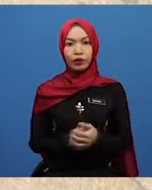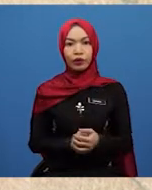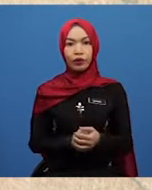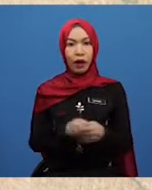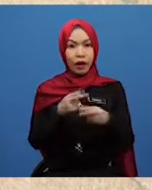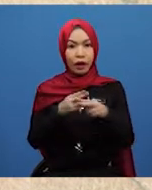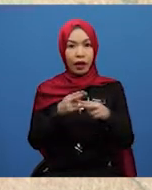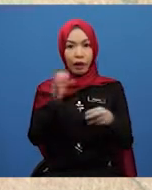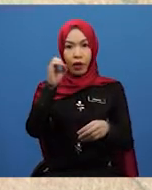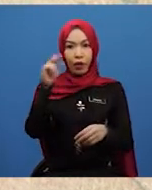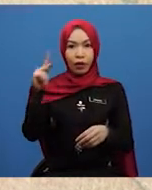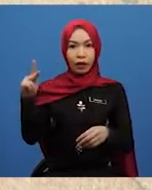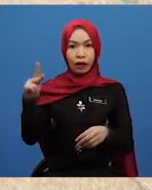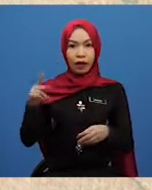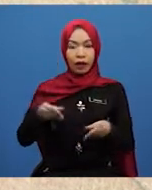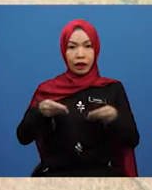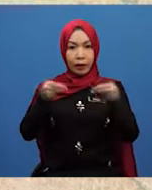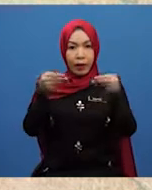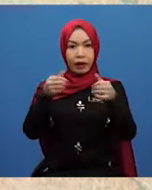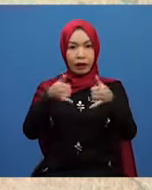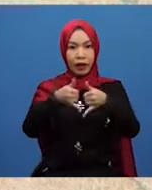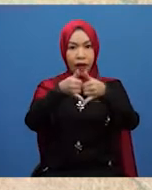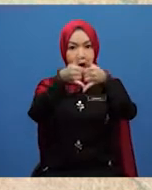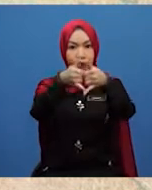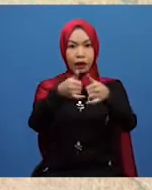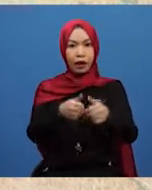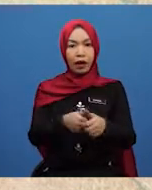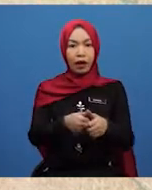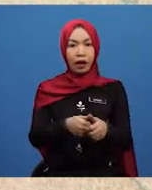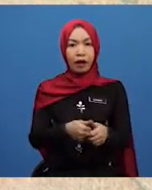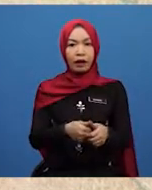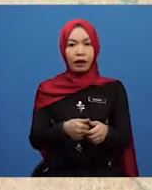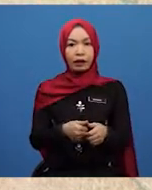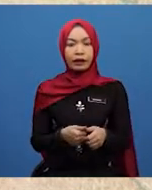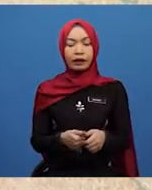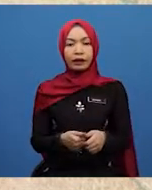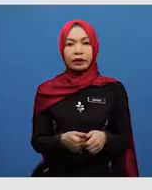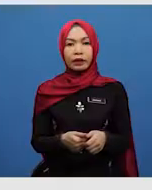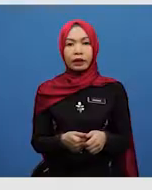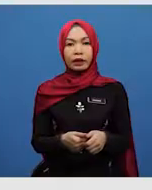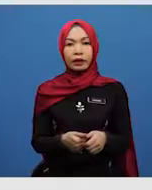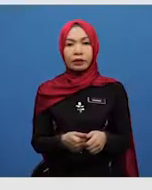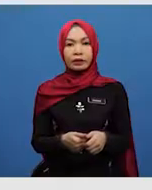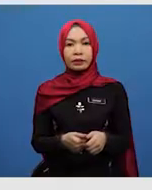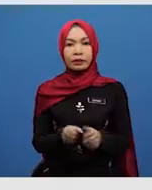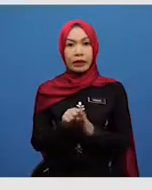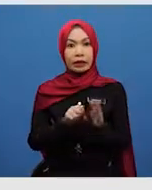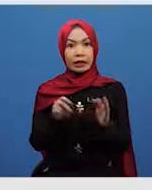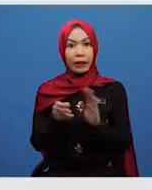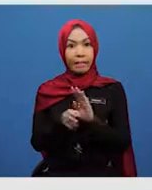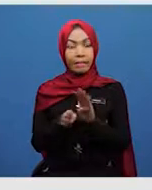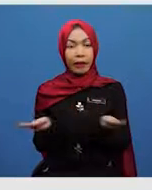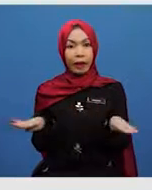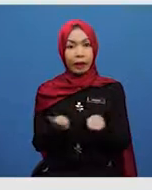Kesultanan Brunai untuk menunjukkan kedudukan mereka sebagai pemimpin ahyi sekali